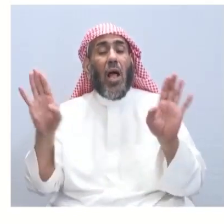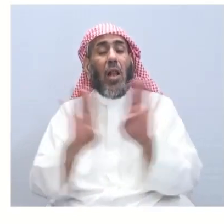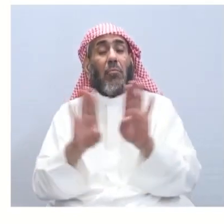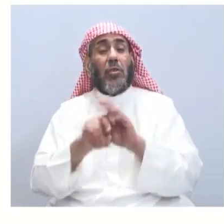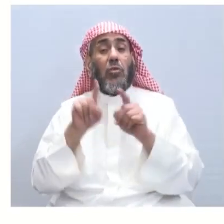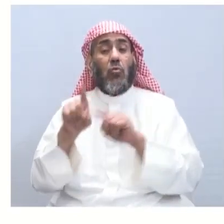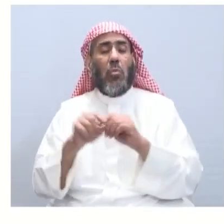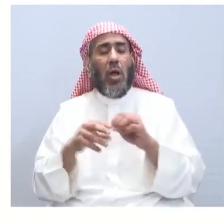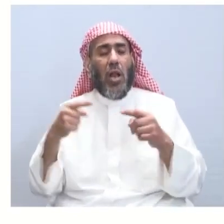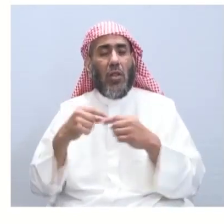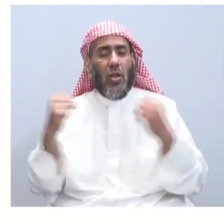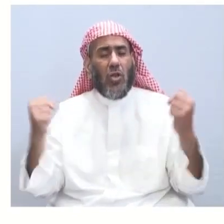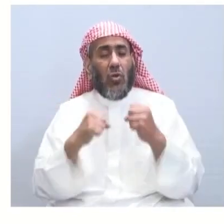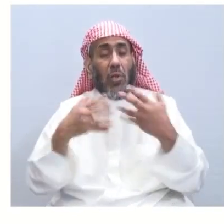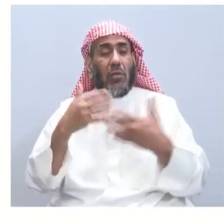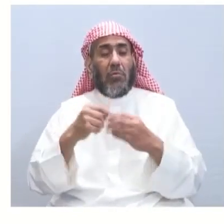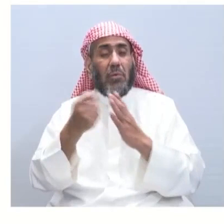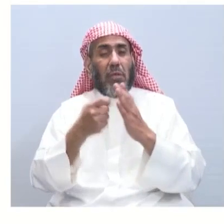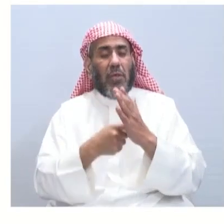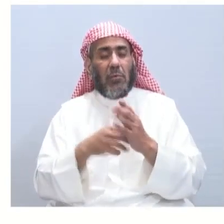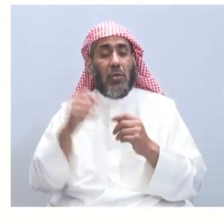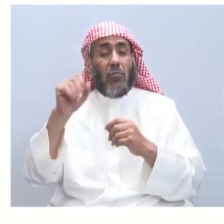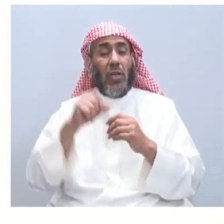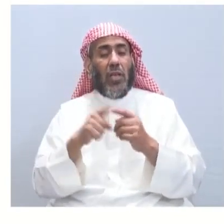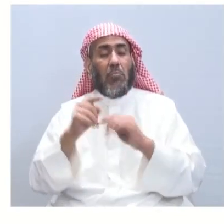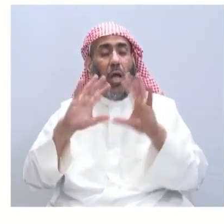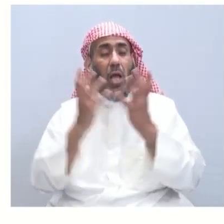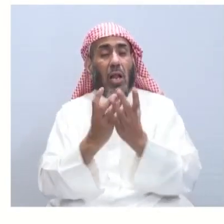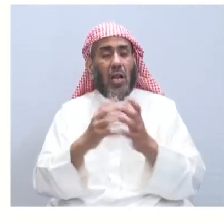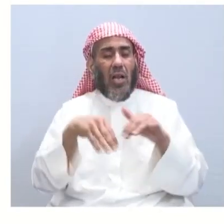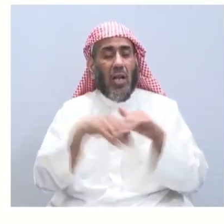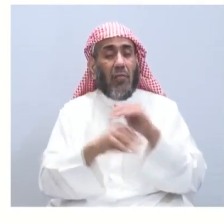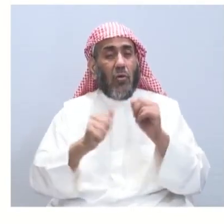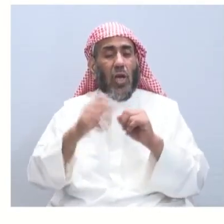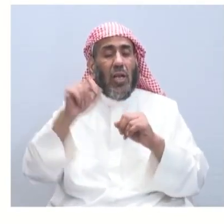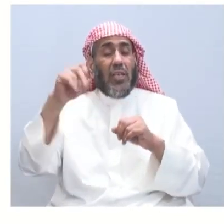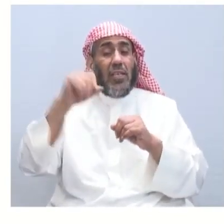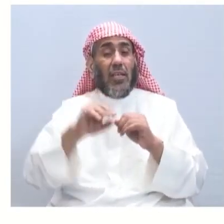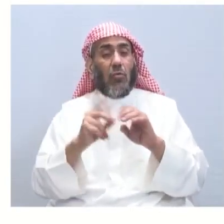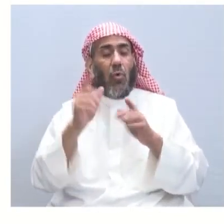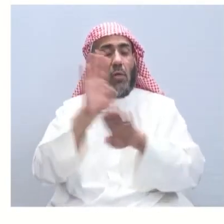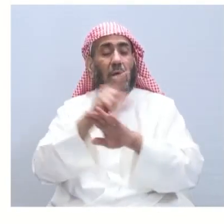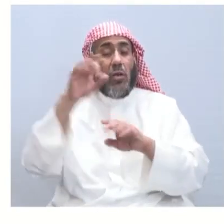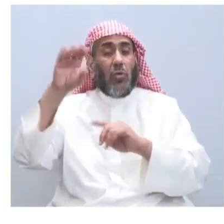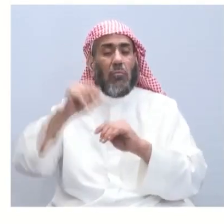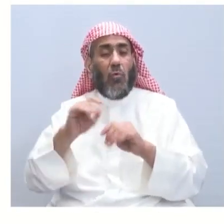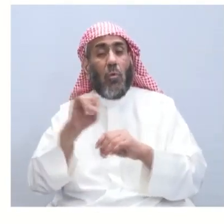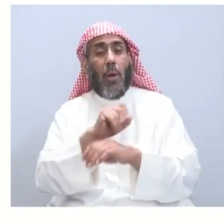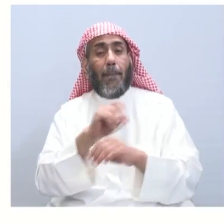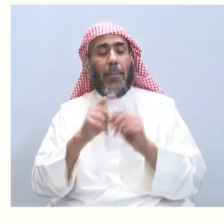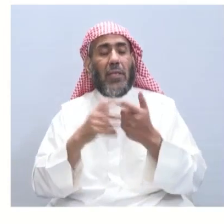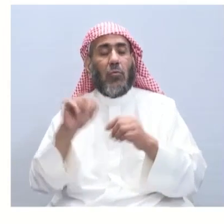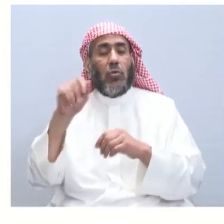هم الذين نشطت حركه المسرحيه بسبب كتاباتهم مسرحيه التوفيق الحكيم اهل الكهف وشهرزاد والملك اوديب ومحمد